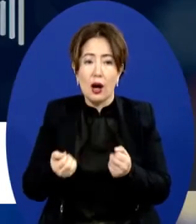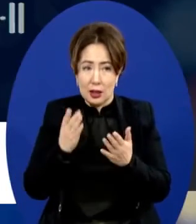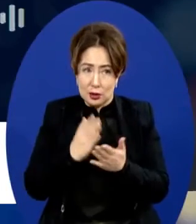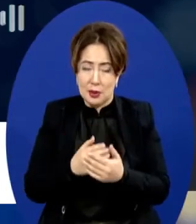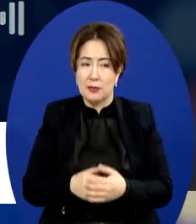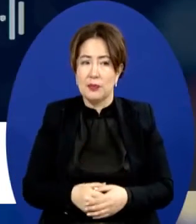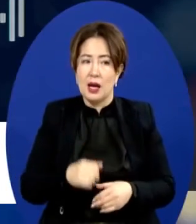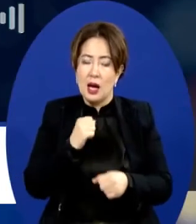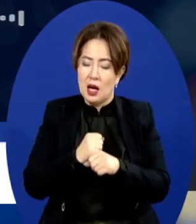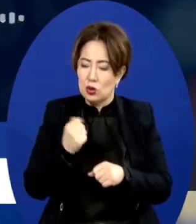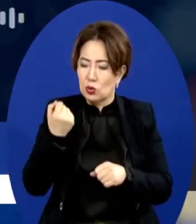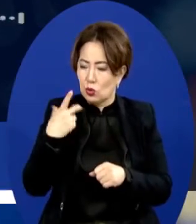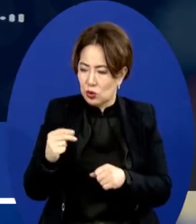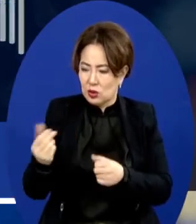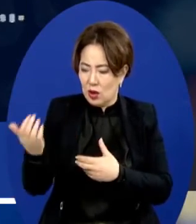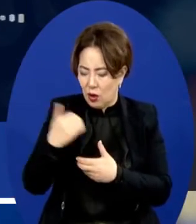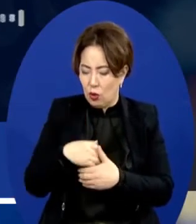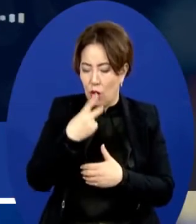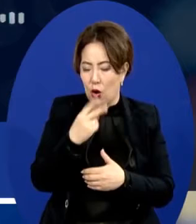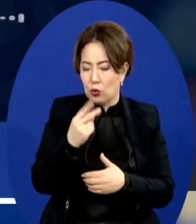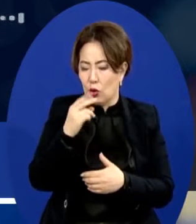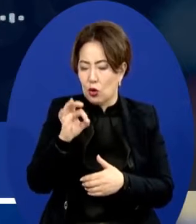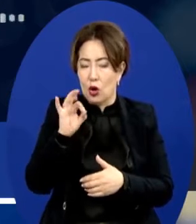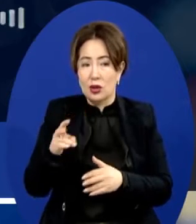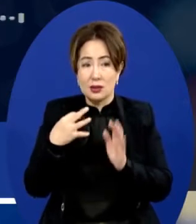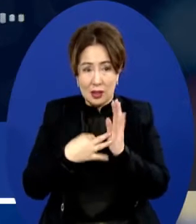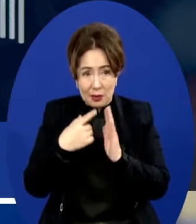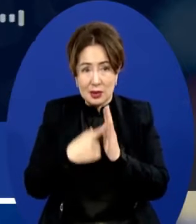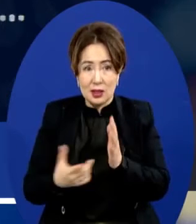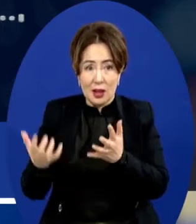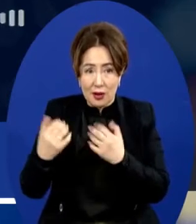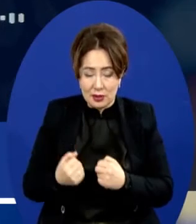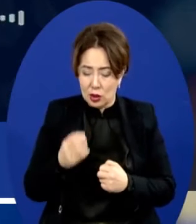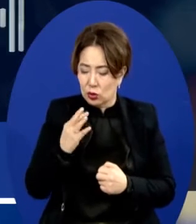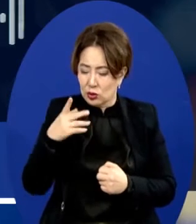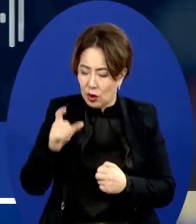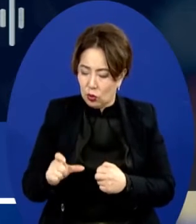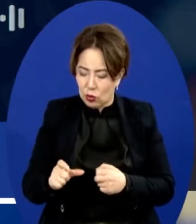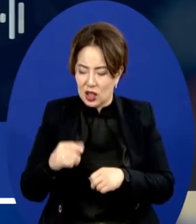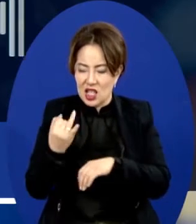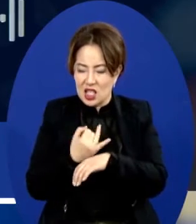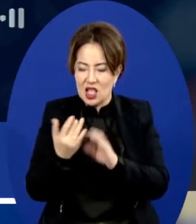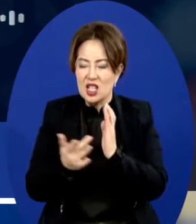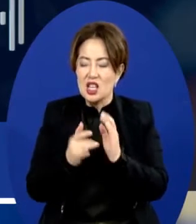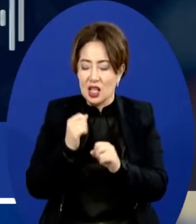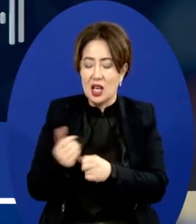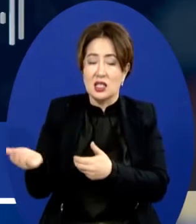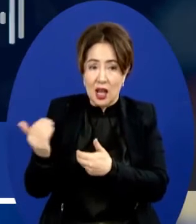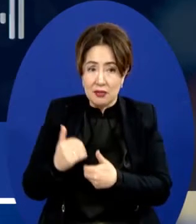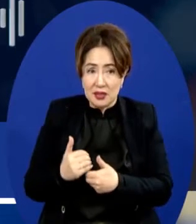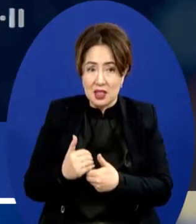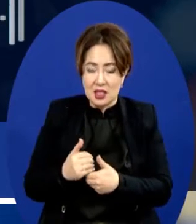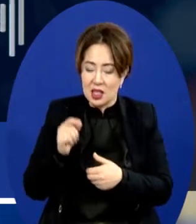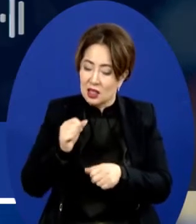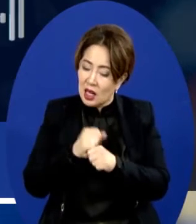Ажил хүчийг бол 2020 оны 8 сард оруулж ирсэн. 45 оны бүрэлдэхүүнд инженер техникийн ажилчдыг оруулж ирсэн байгаа.